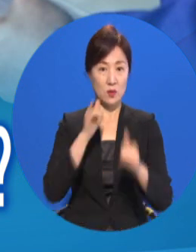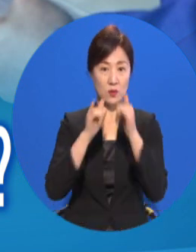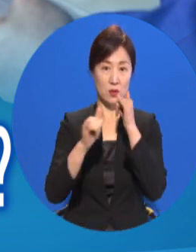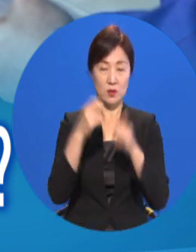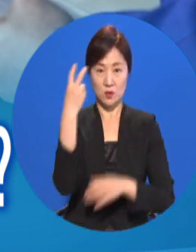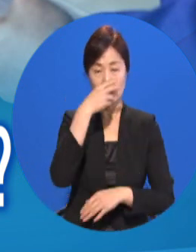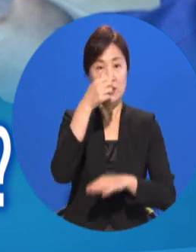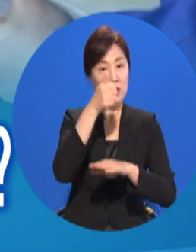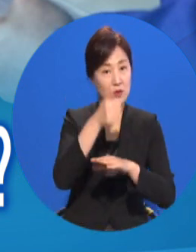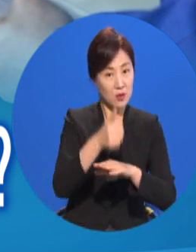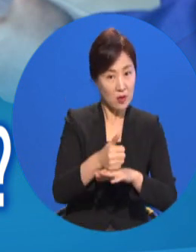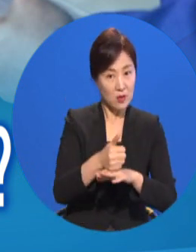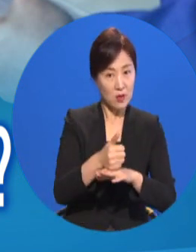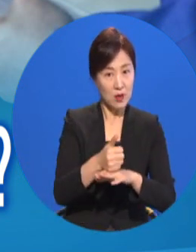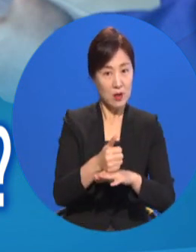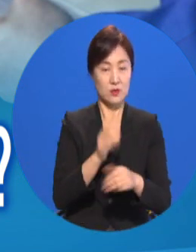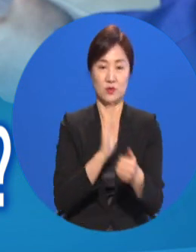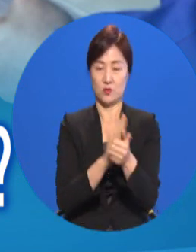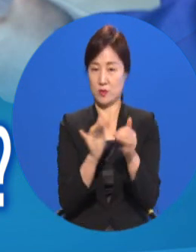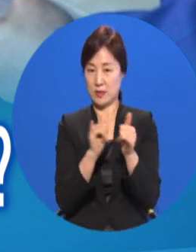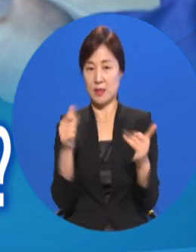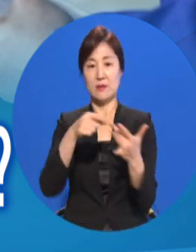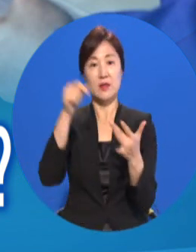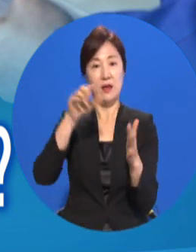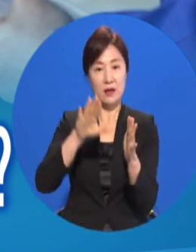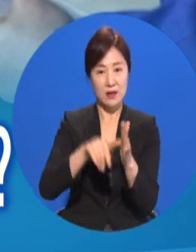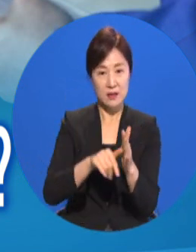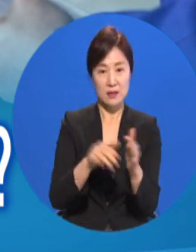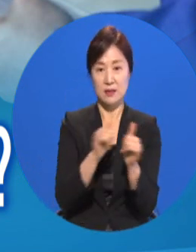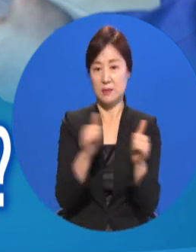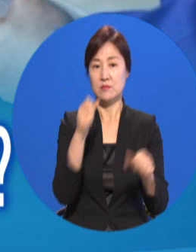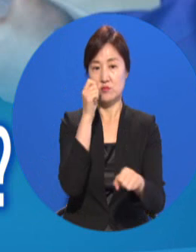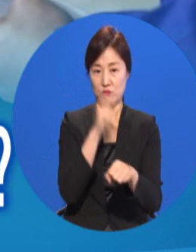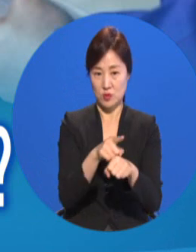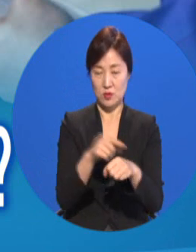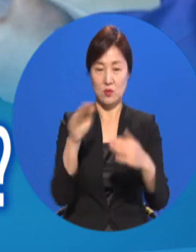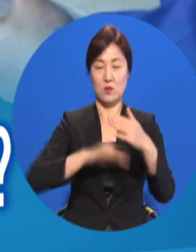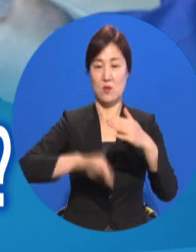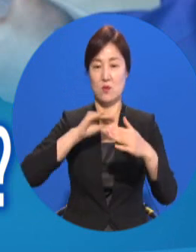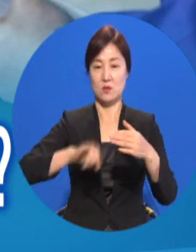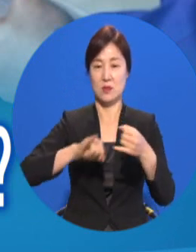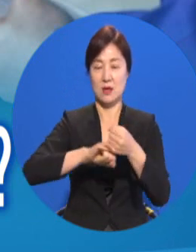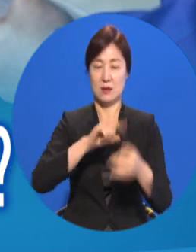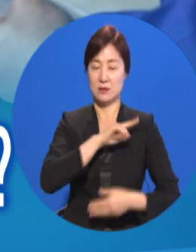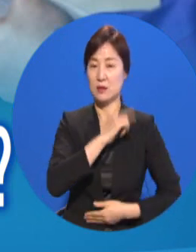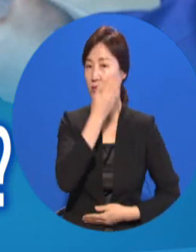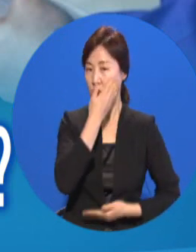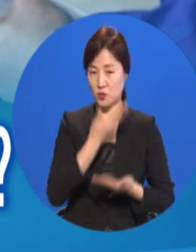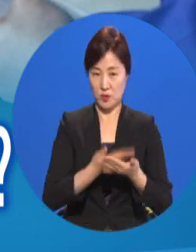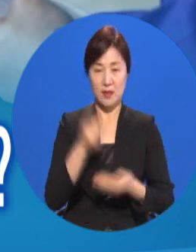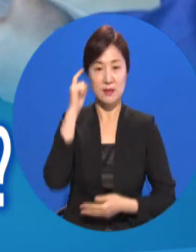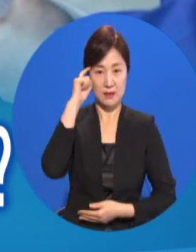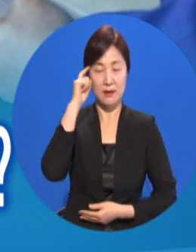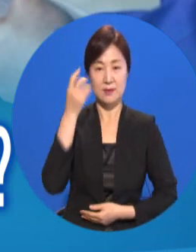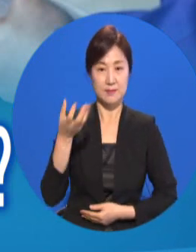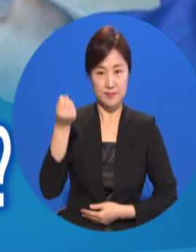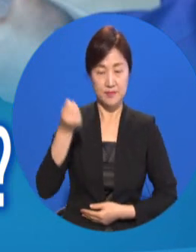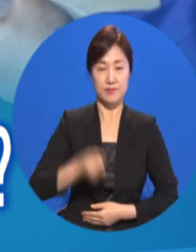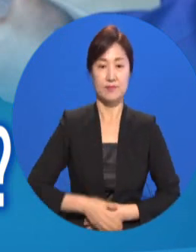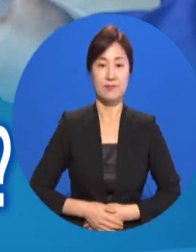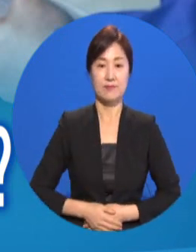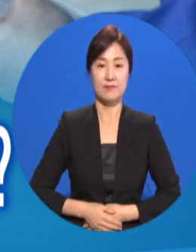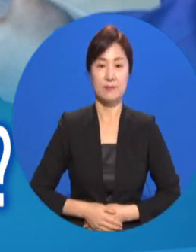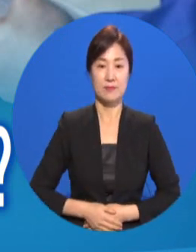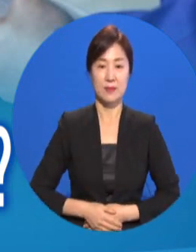유권자들은 지지 후보를 선택할 때 인물과 공약을 가장 중요하게 생각하는 것으로 나타났습니다 또 김영록 전남지사 의